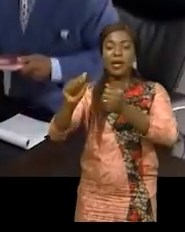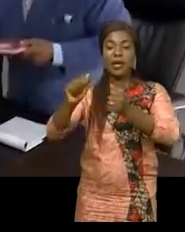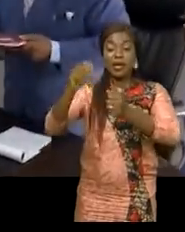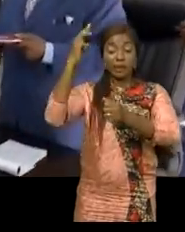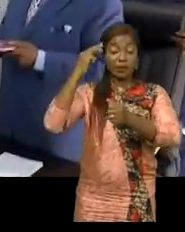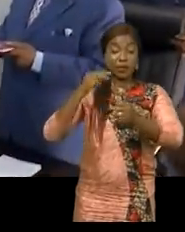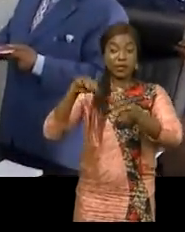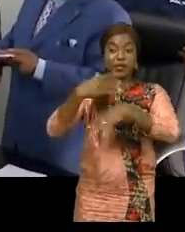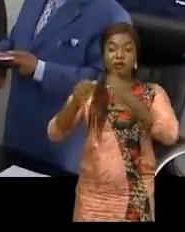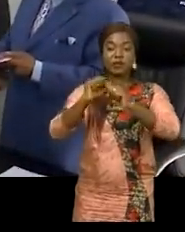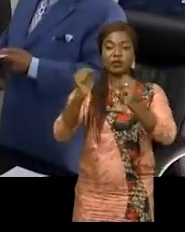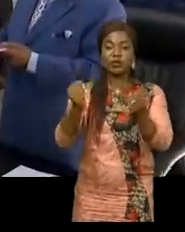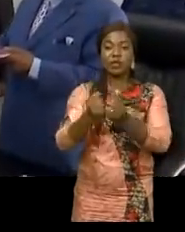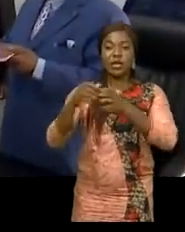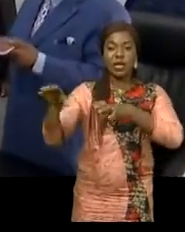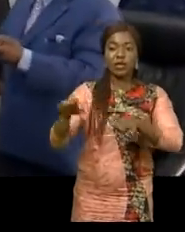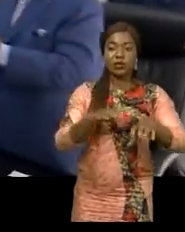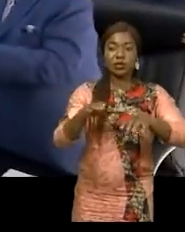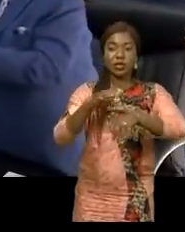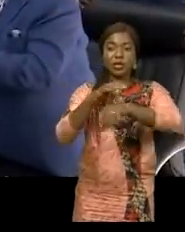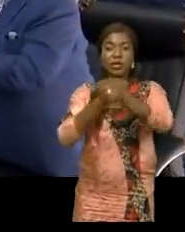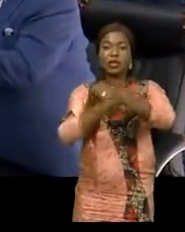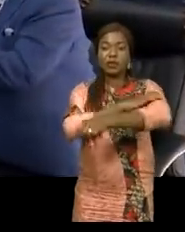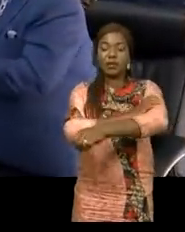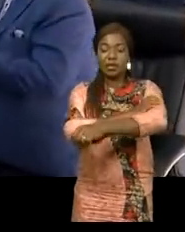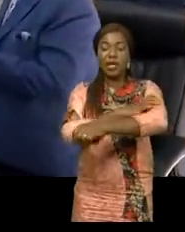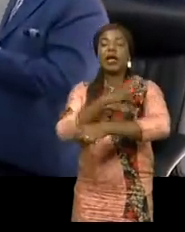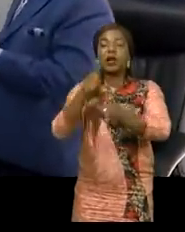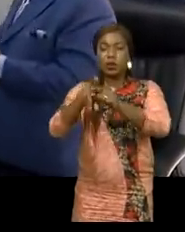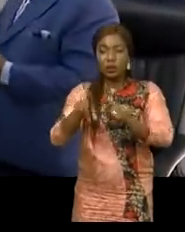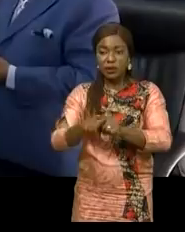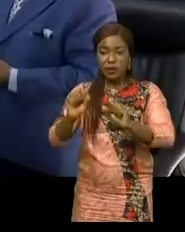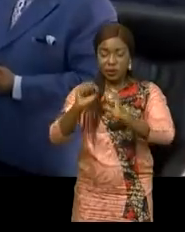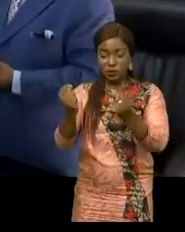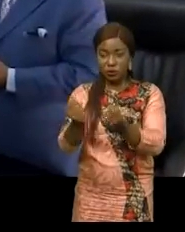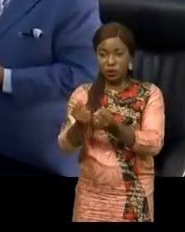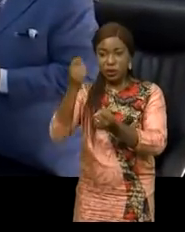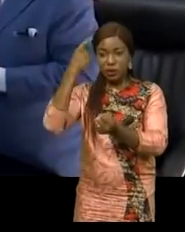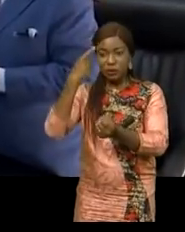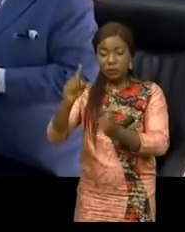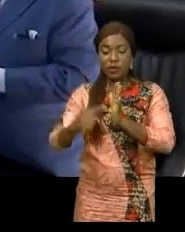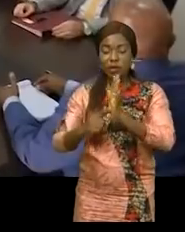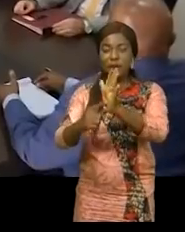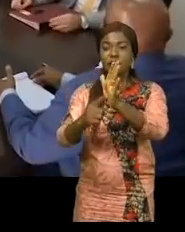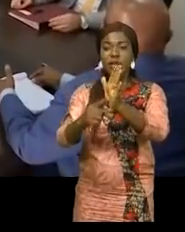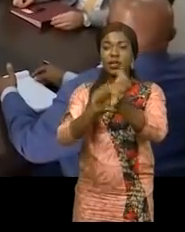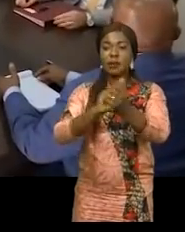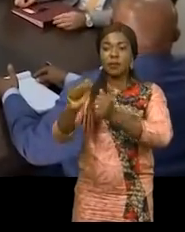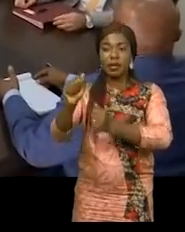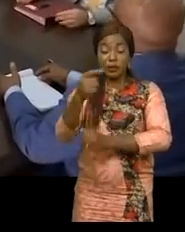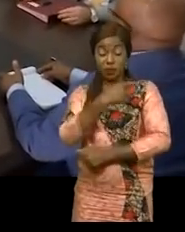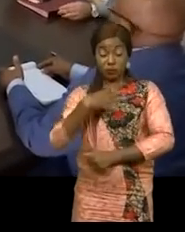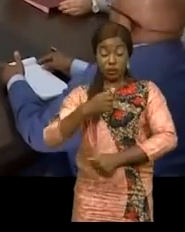humanitaire et solidarité nationale modeste mutinga mutuishayi et la société radd d'ocr du marais présenté par miranda